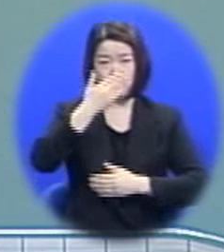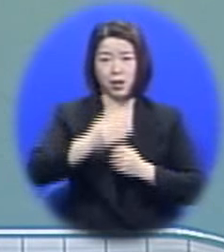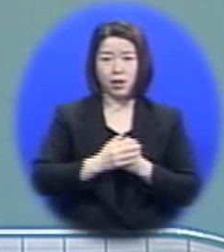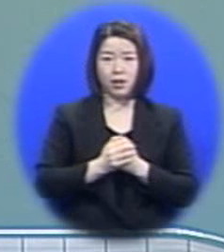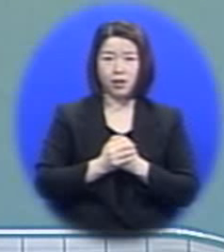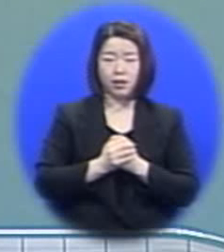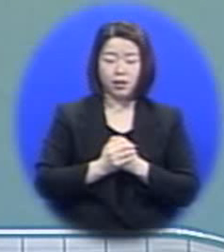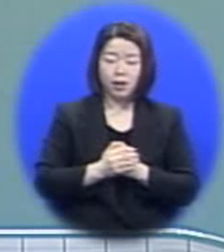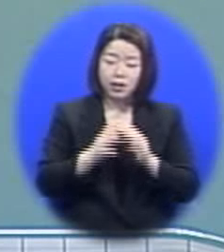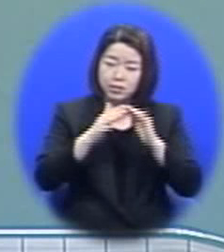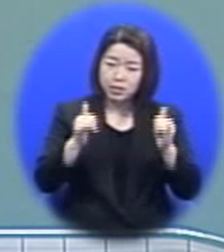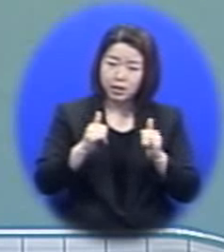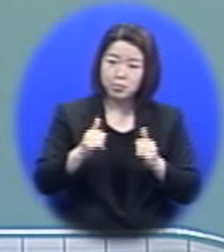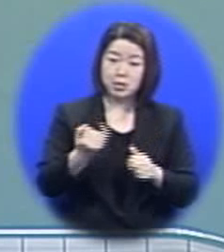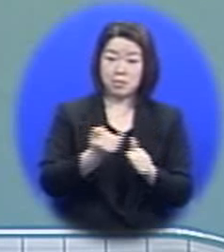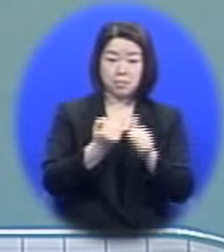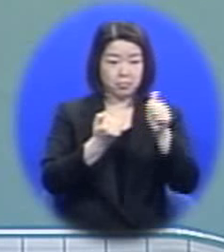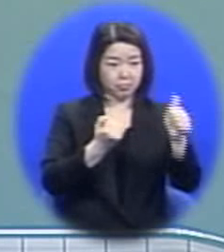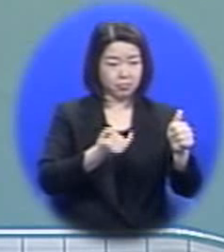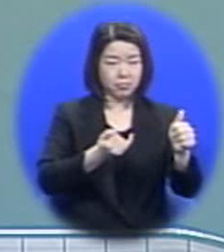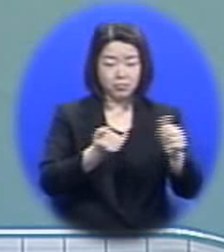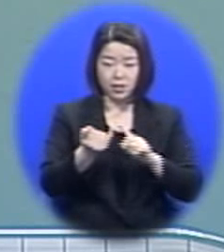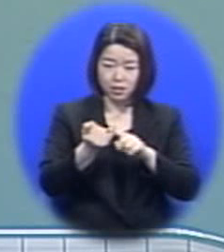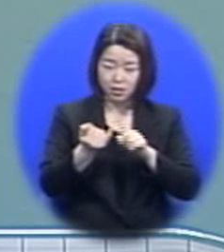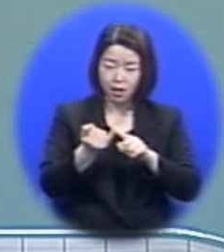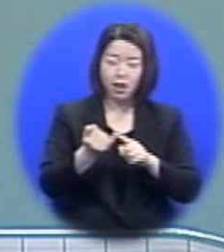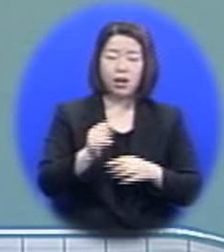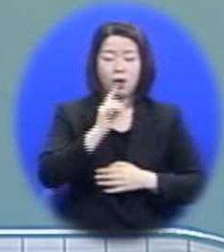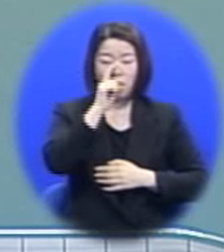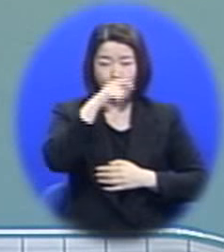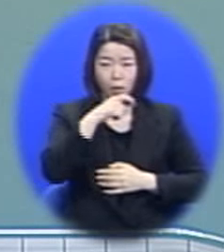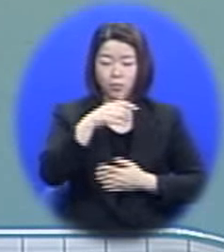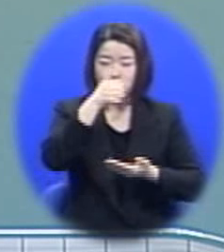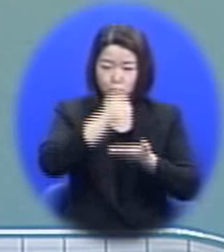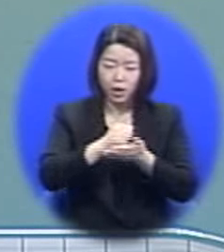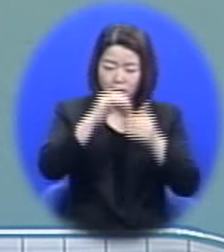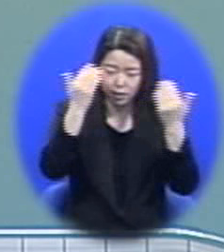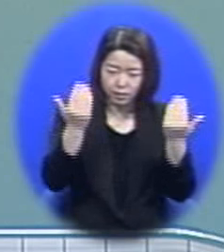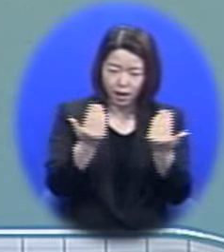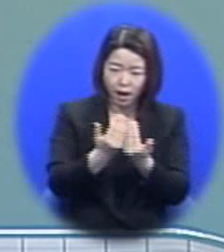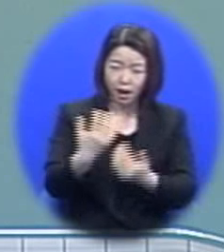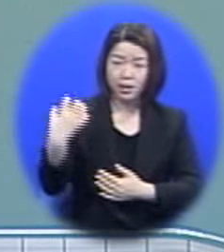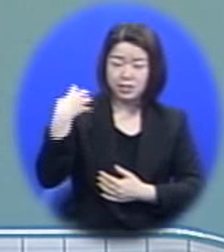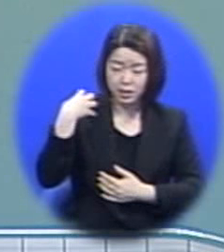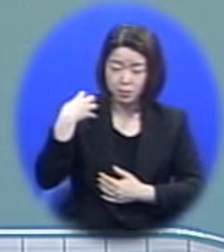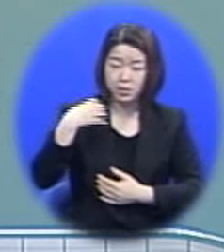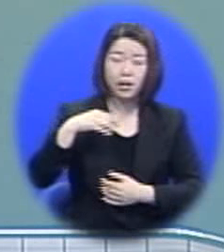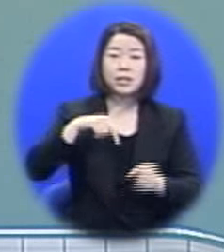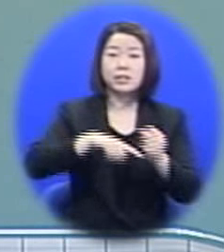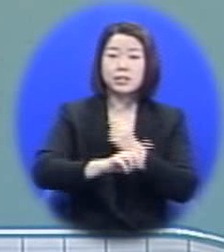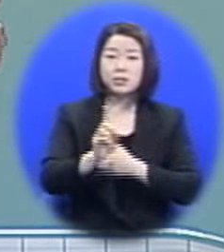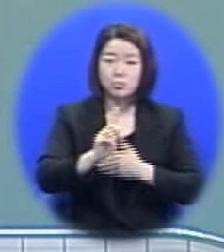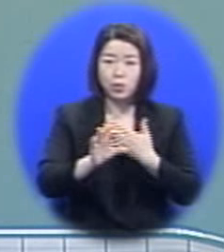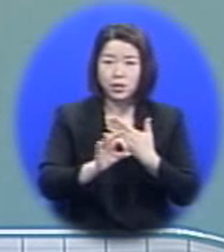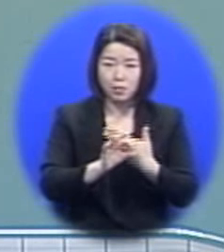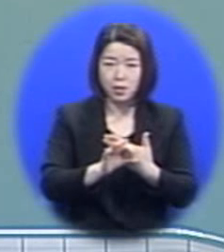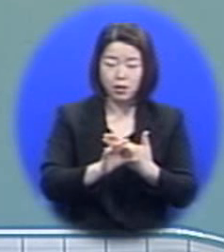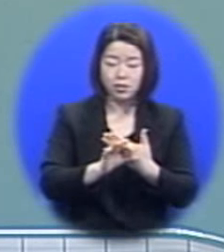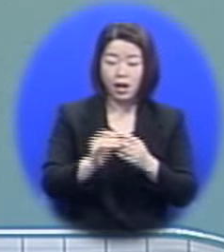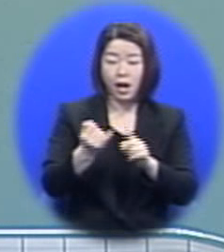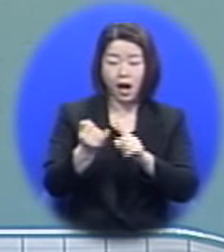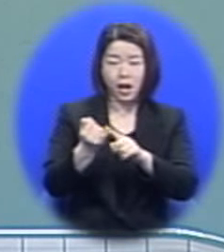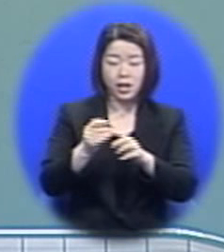남편에게 아내의 허물과 죄악까지도 다 책임지라고 하는 것은 아내를 정말 사랑하는